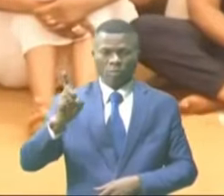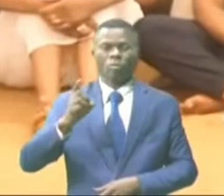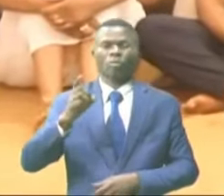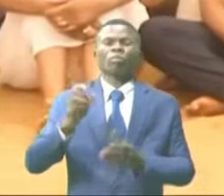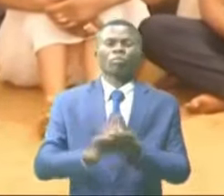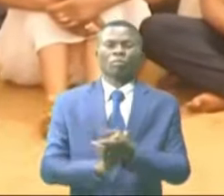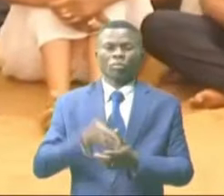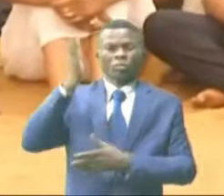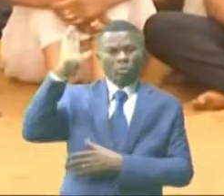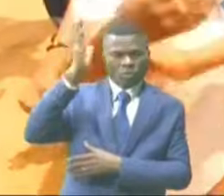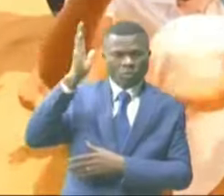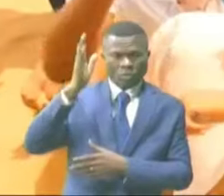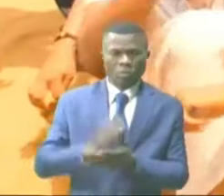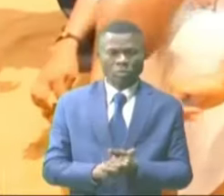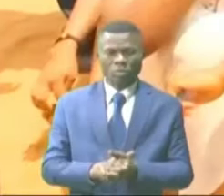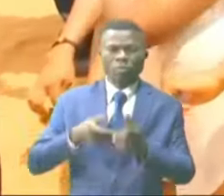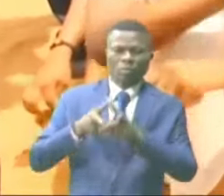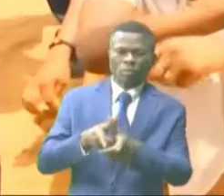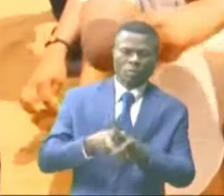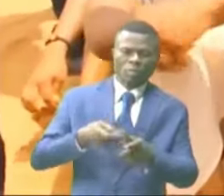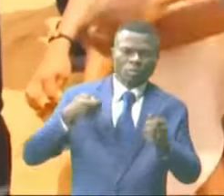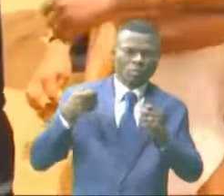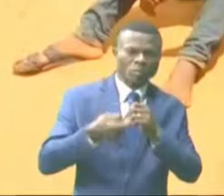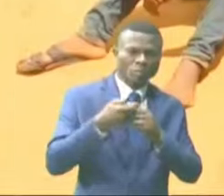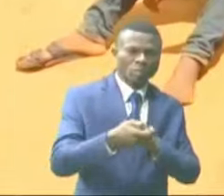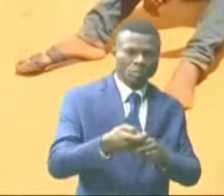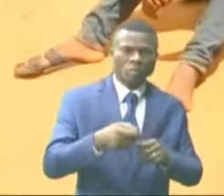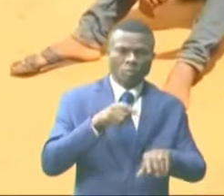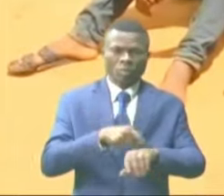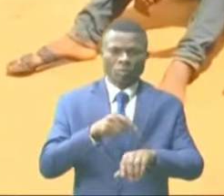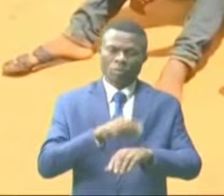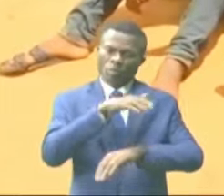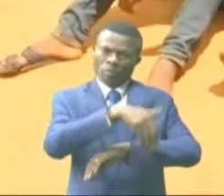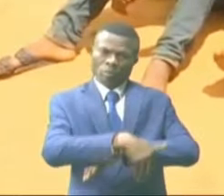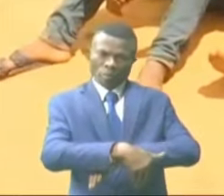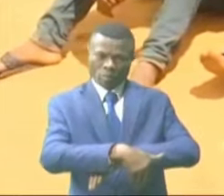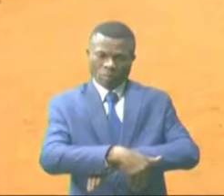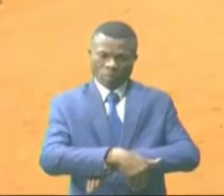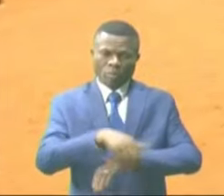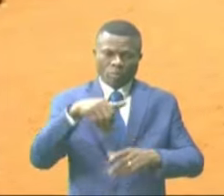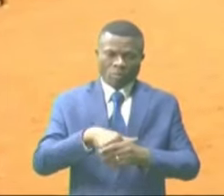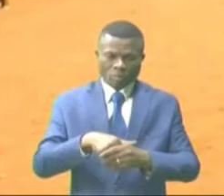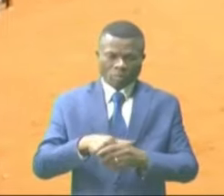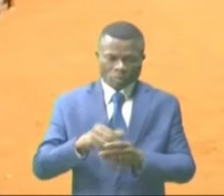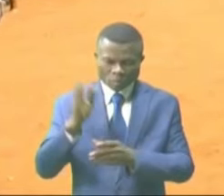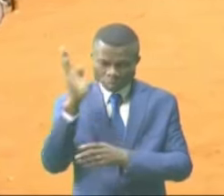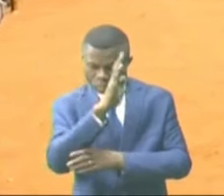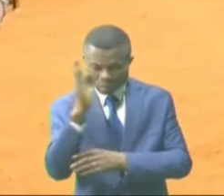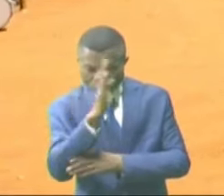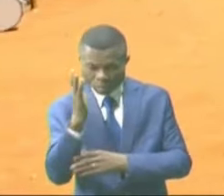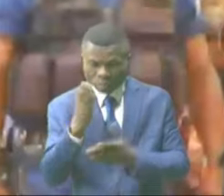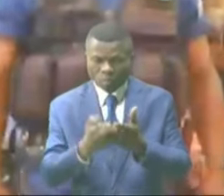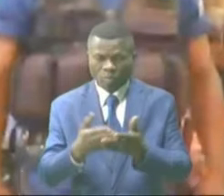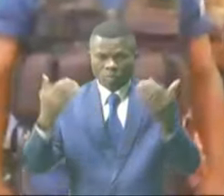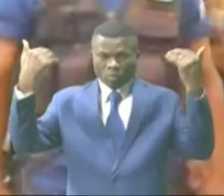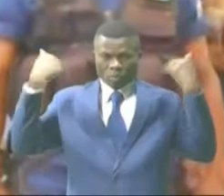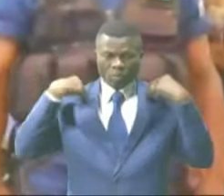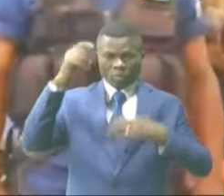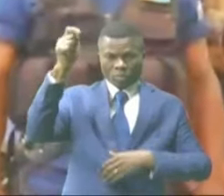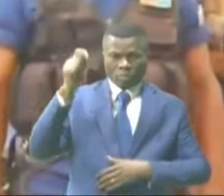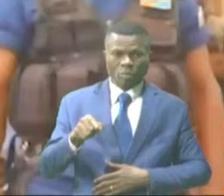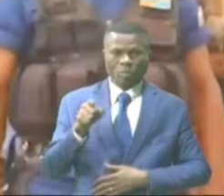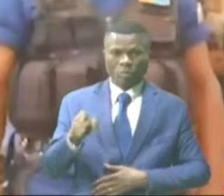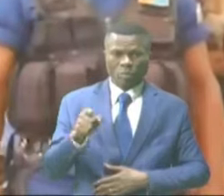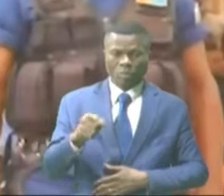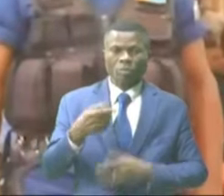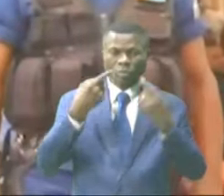qui s'adonnent aux raquettes et autres extorsions pendant les heures tardives. Au cours de cette parade, le général Blaise Pascal Kilimba-Limba